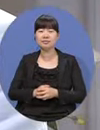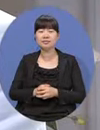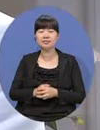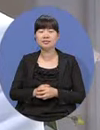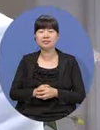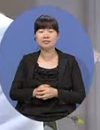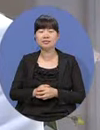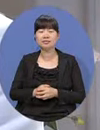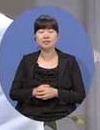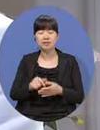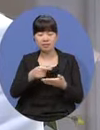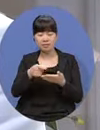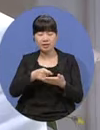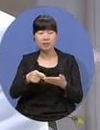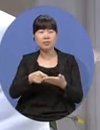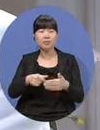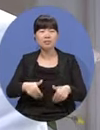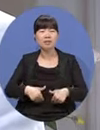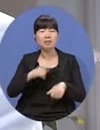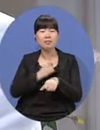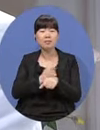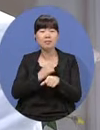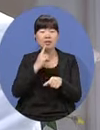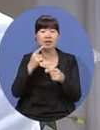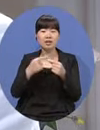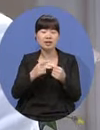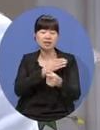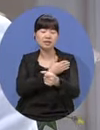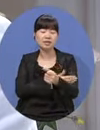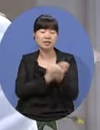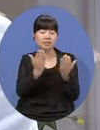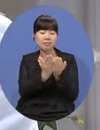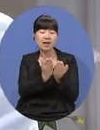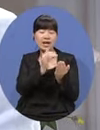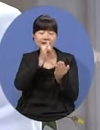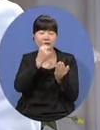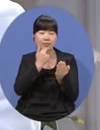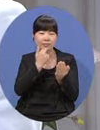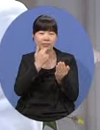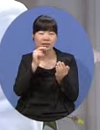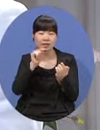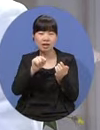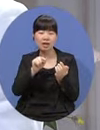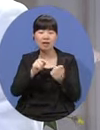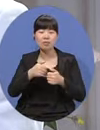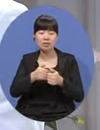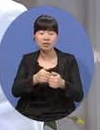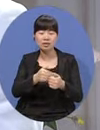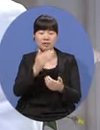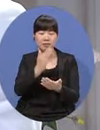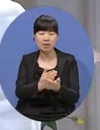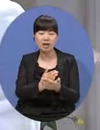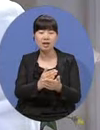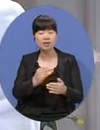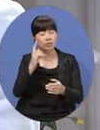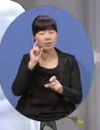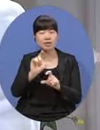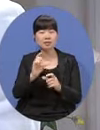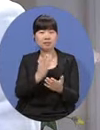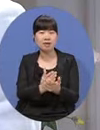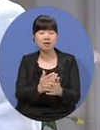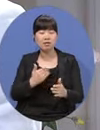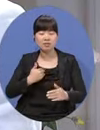메모를 하면서들을 필요가 있는 거 같은데요 첫 번째 능력에 맞나 안 맞나 그러니까 보내야 되나 안 보내야 냐를 고민할게 아니에요